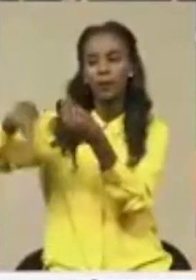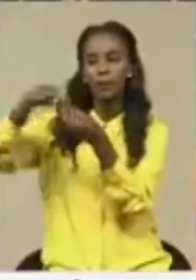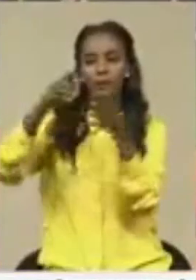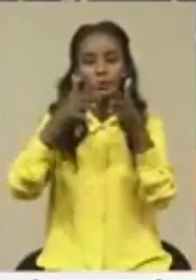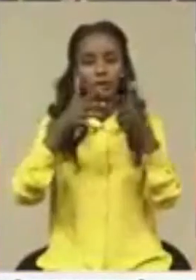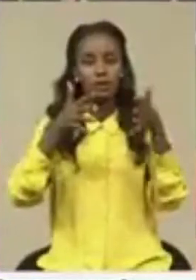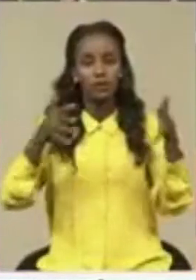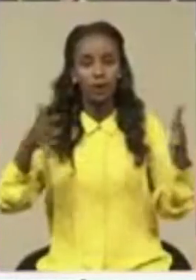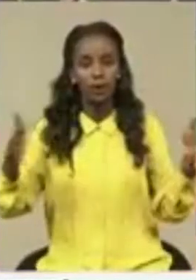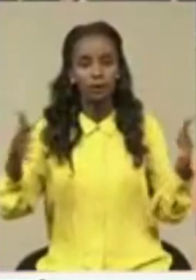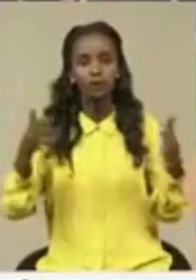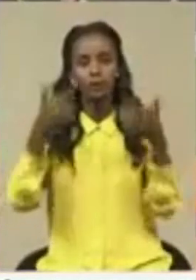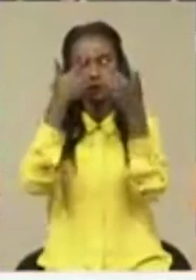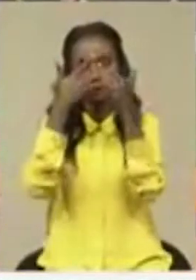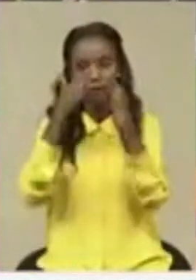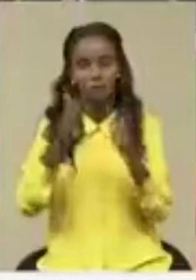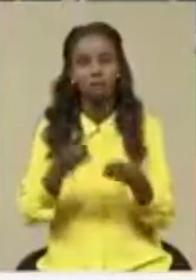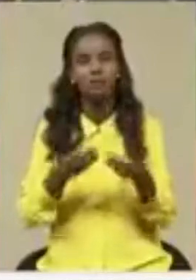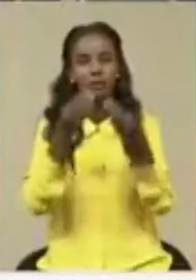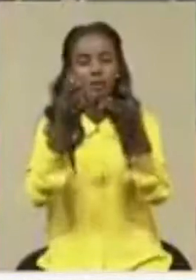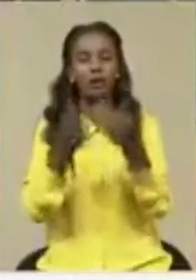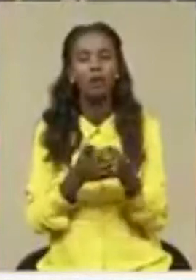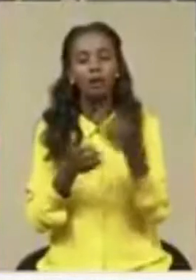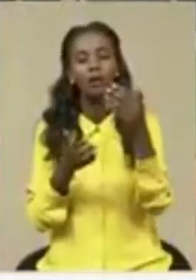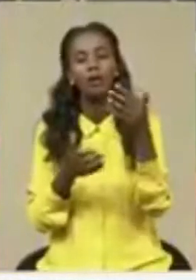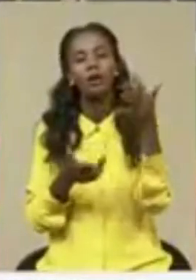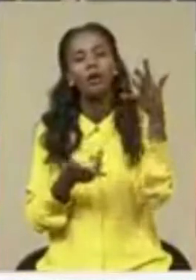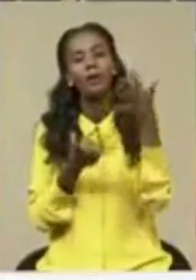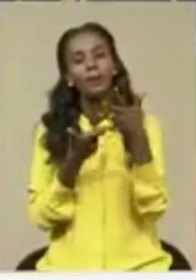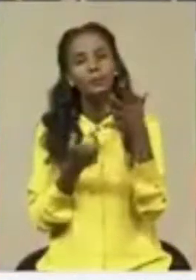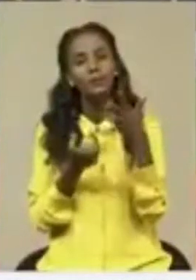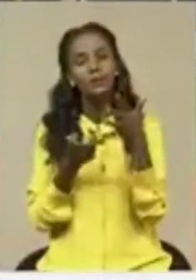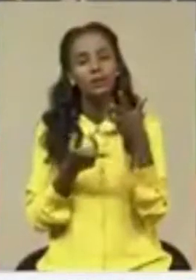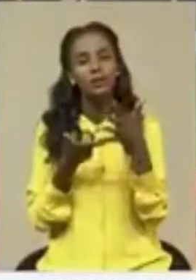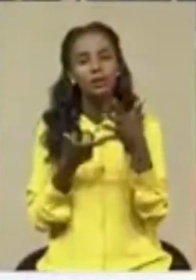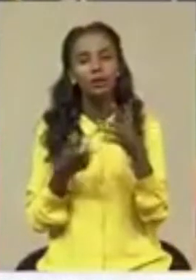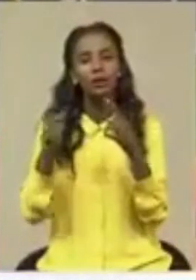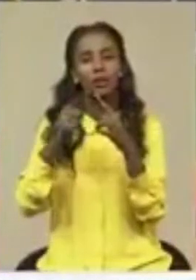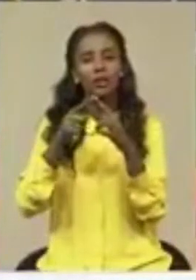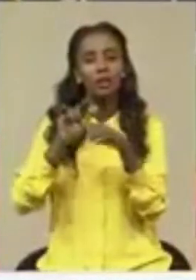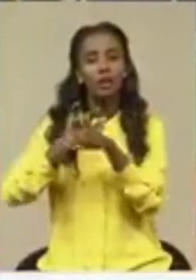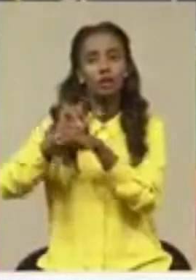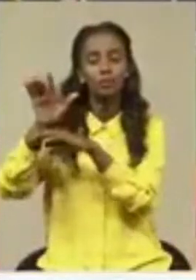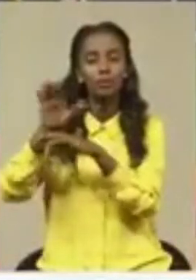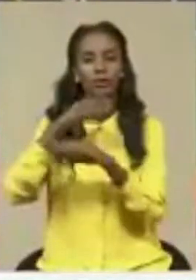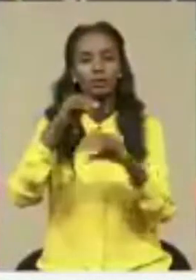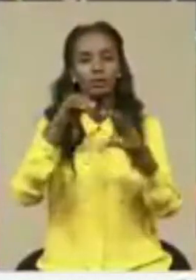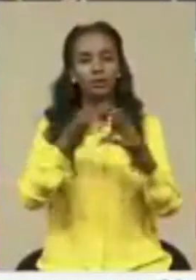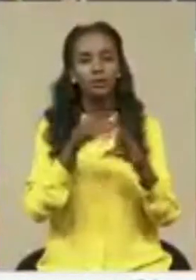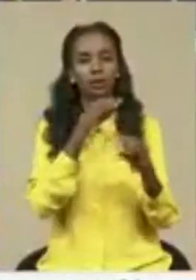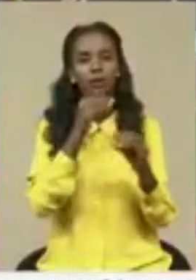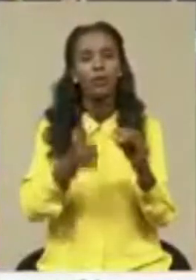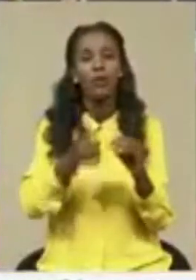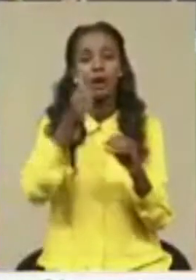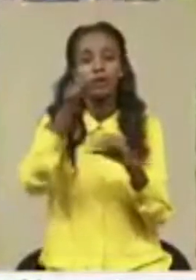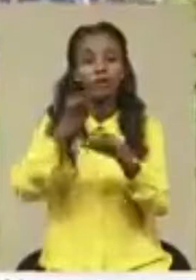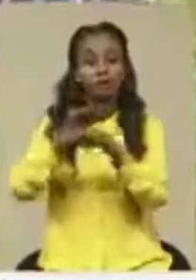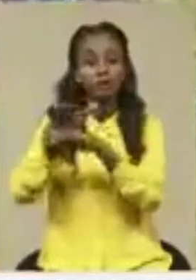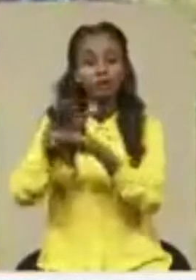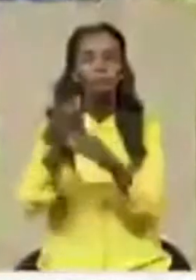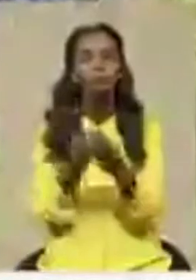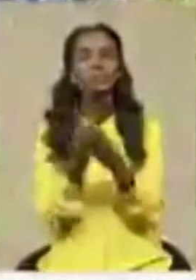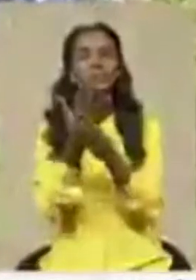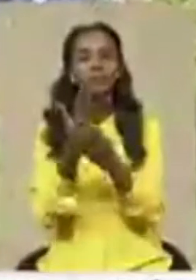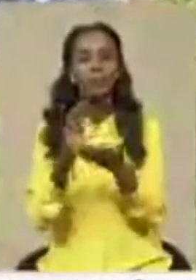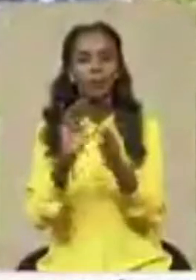እንዲስፋፉ እድል ይሰጣል። አምስተኛ፣ ወደ ኤክስፖርት ለመግባት ዋነኛ የኤክስፖርት ምንጭ